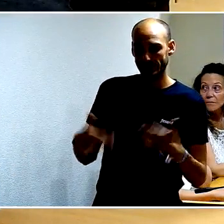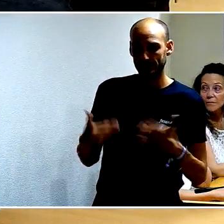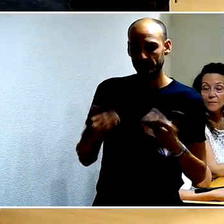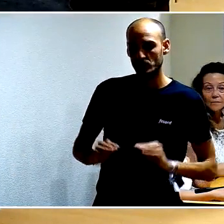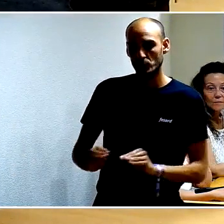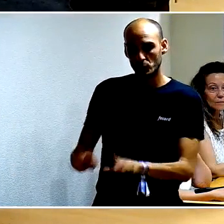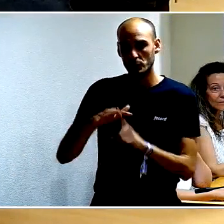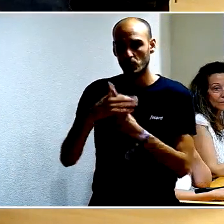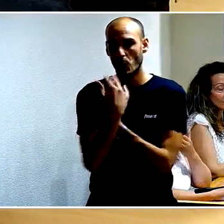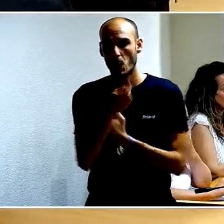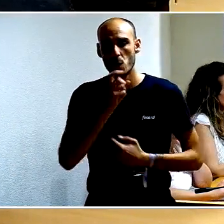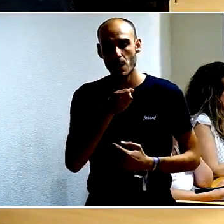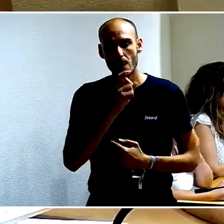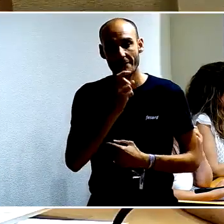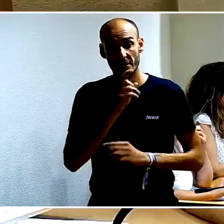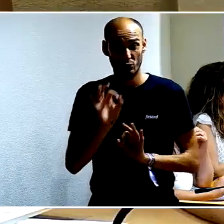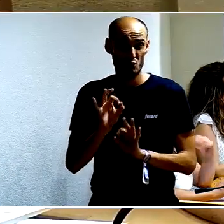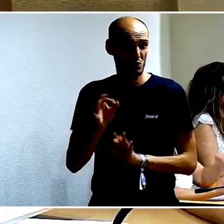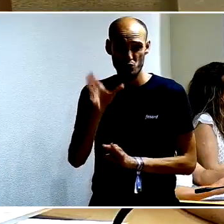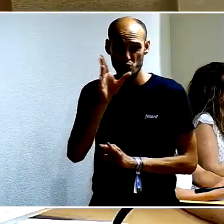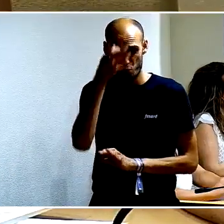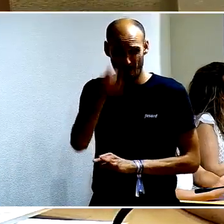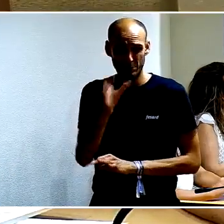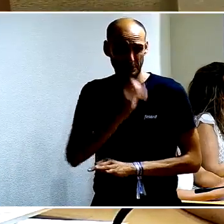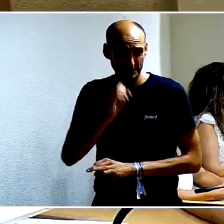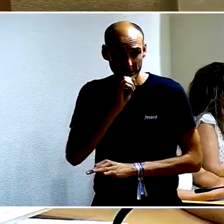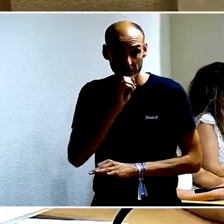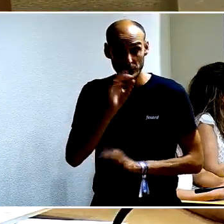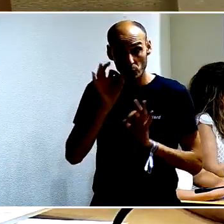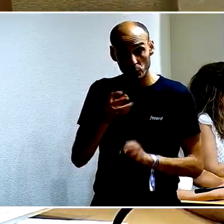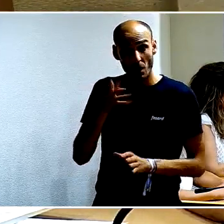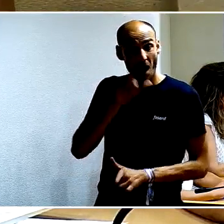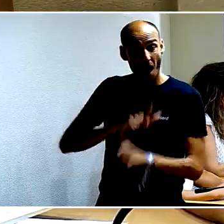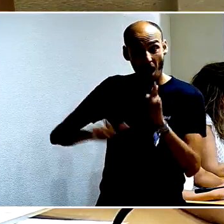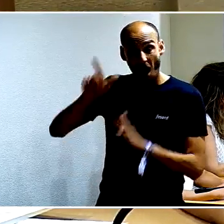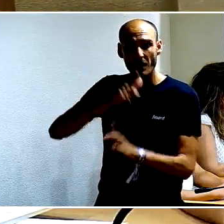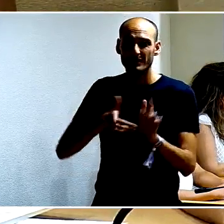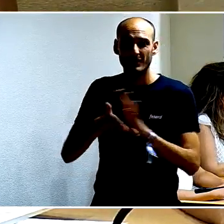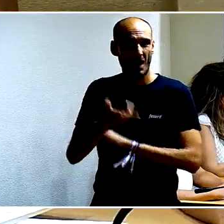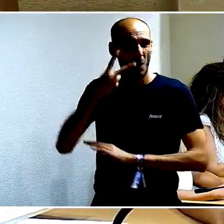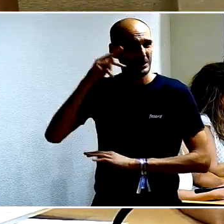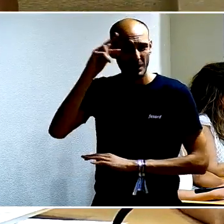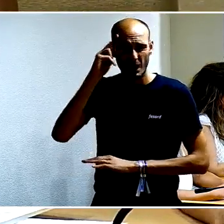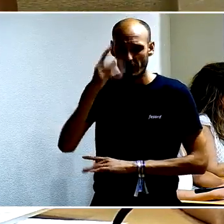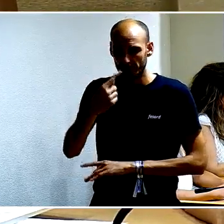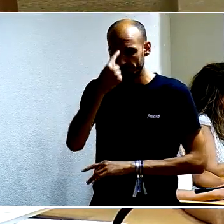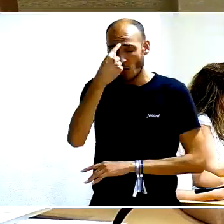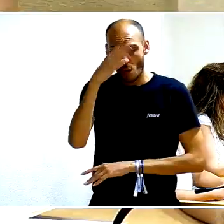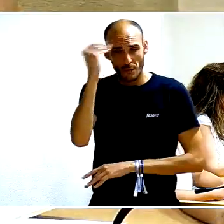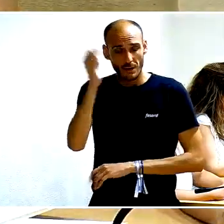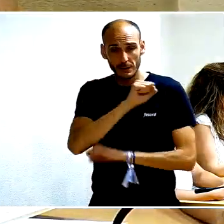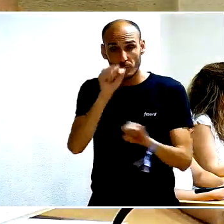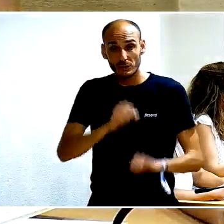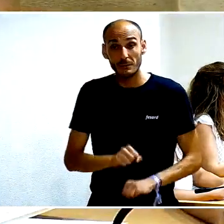este poble extraordinari. Va ser una experiència de les que te marquen per sempre. Vam estar